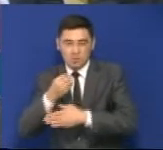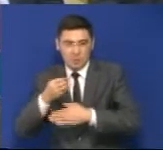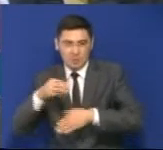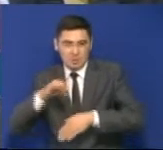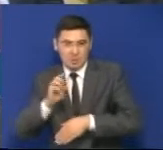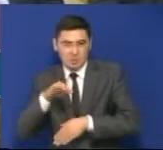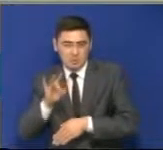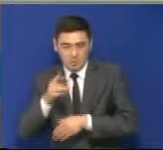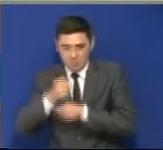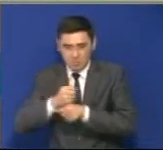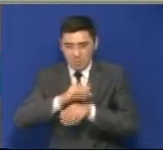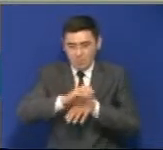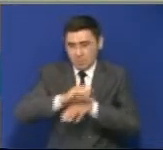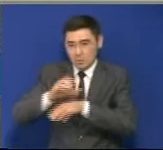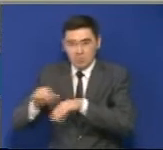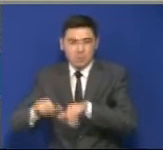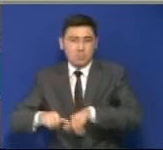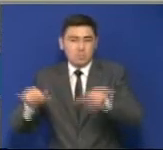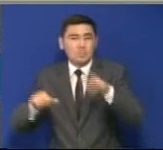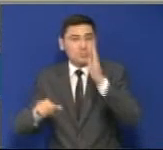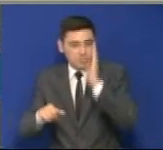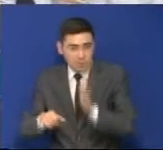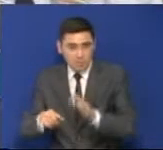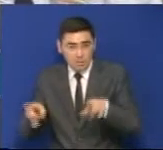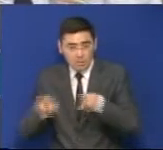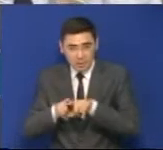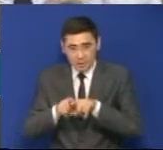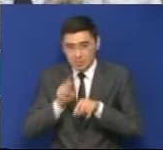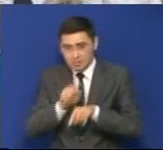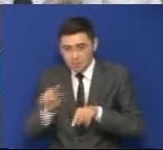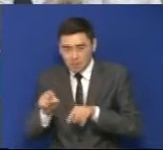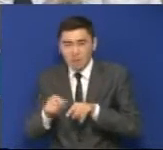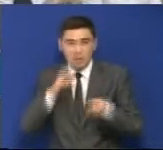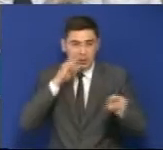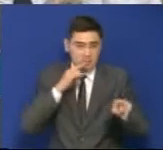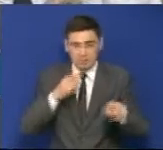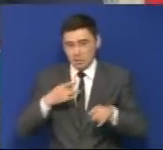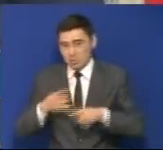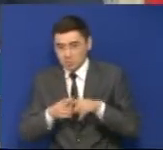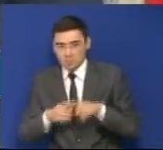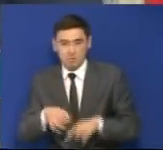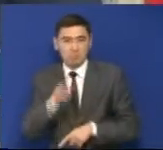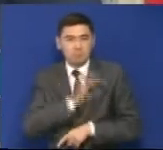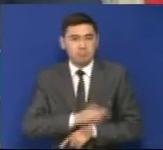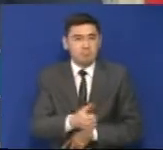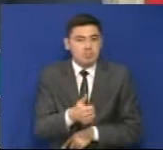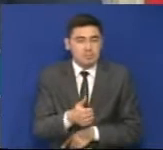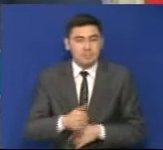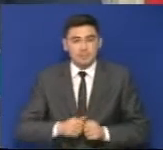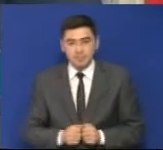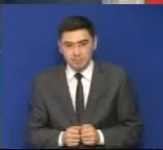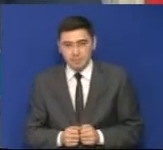тракторын шығару қолға алынады. Беларусь басшысы қазақтар бұл келісімдерден тек ұтатынына сенім білдірді. Казахстанскому народу